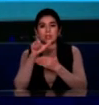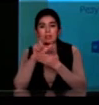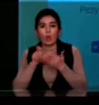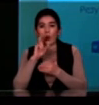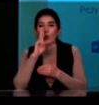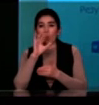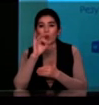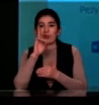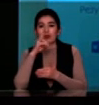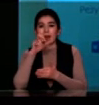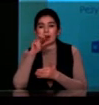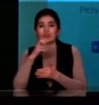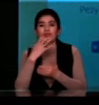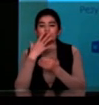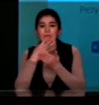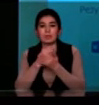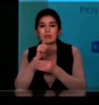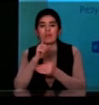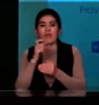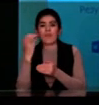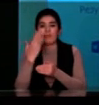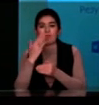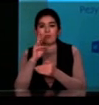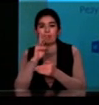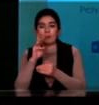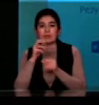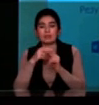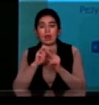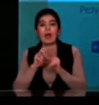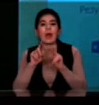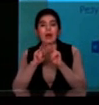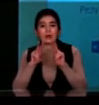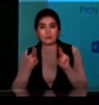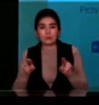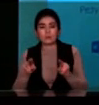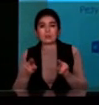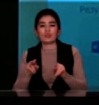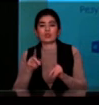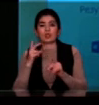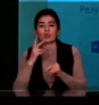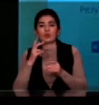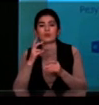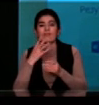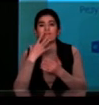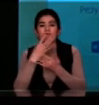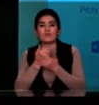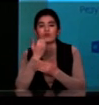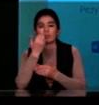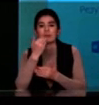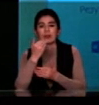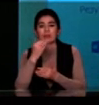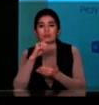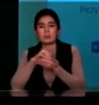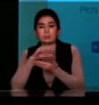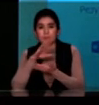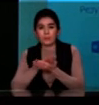Кундалик на своих веб-страницах и также загрузить ваши веб-страницы.